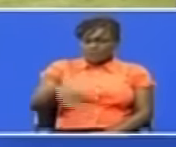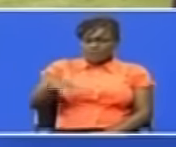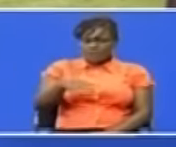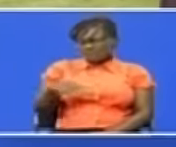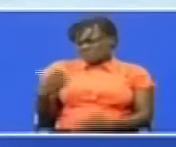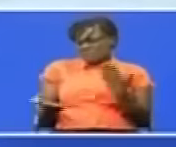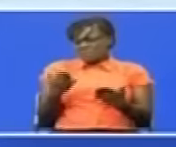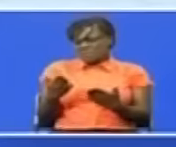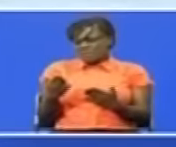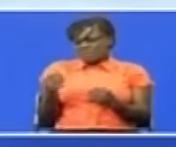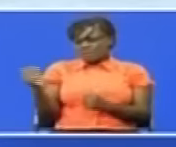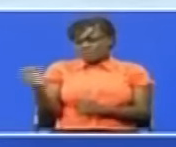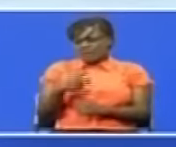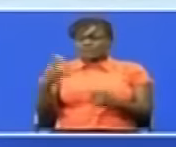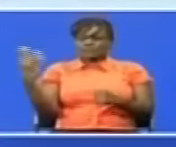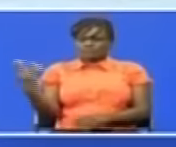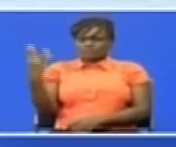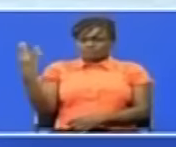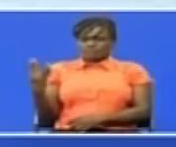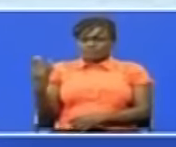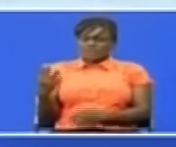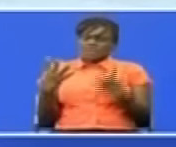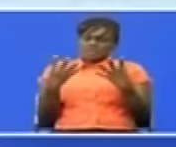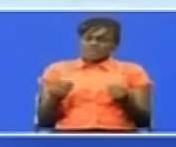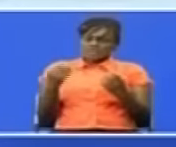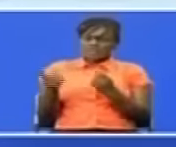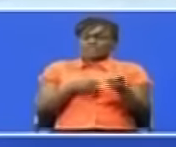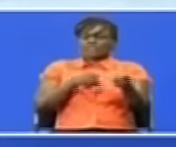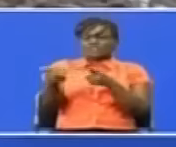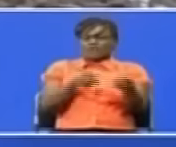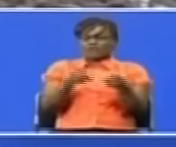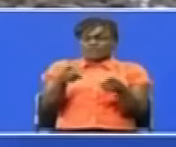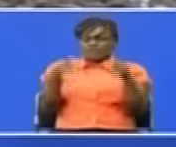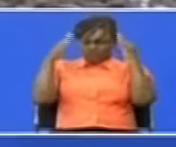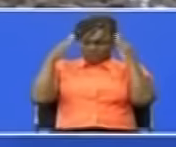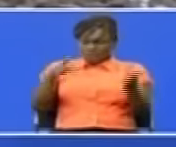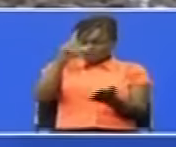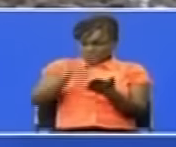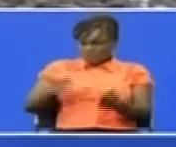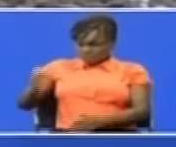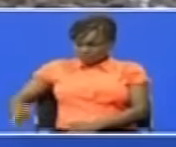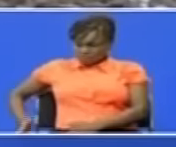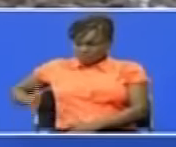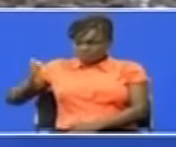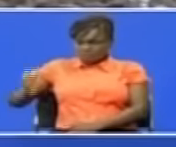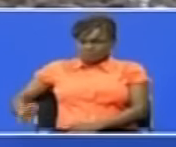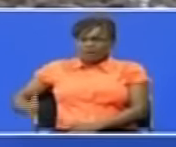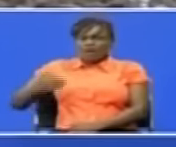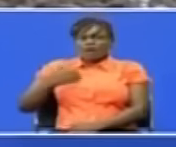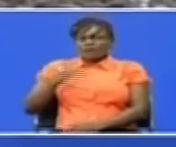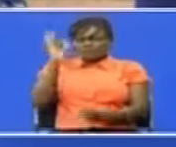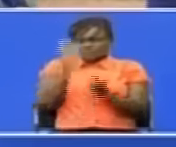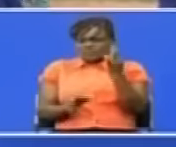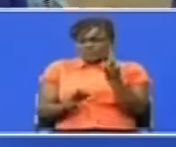April next year. Mradi huu unakisiwa kuwa utarahisisha shughuli za usafiri, ikizingatiwa kuwa gari la moshi la kisasa litakuwa na kasi